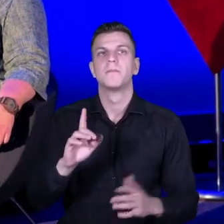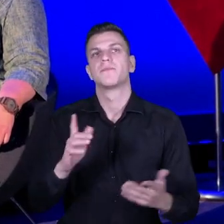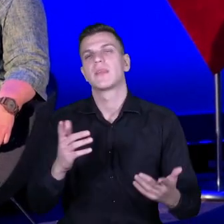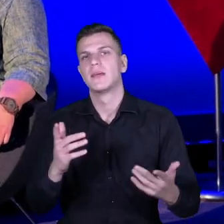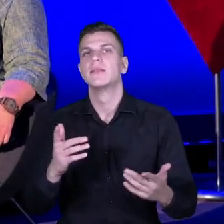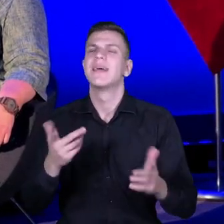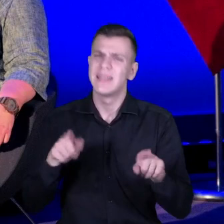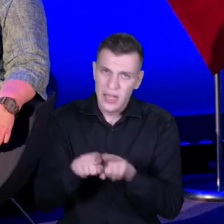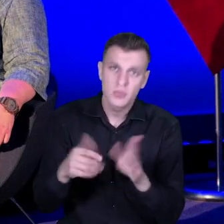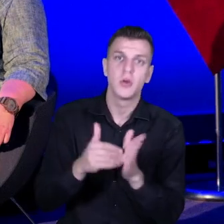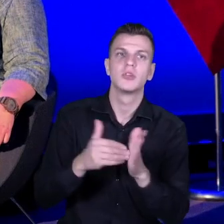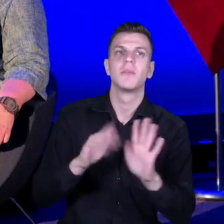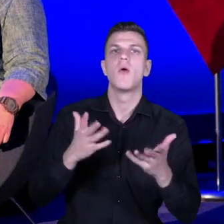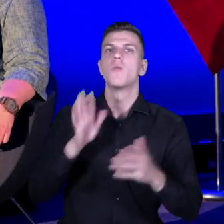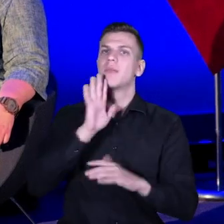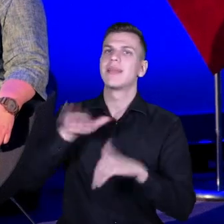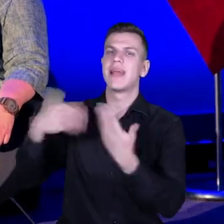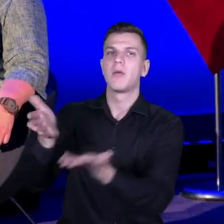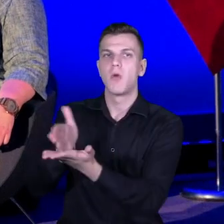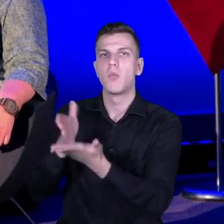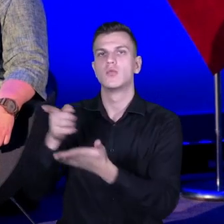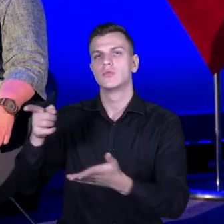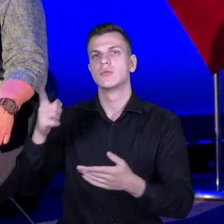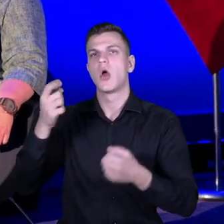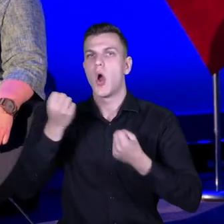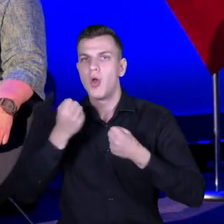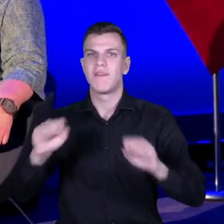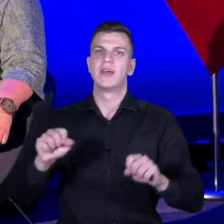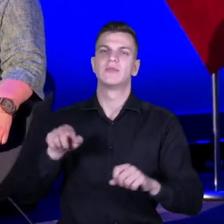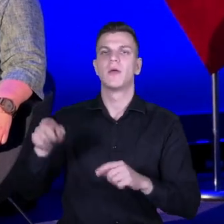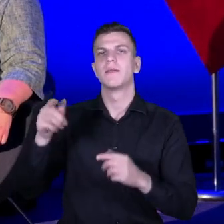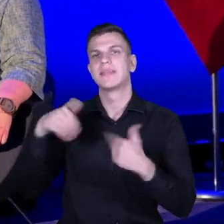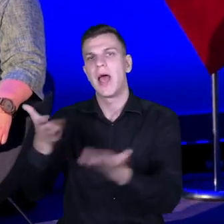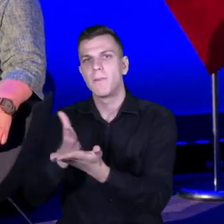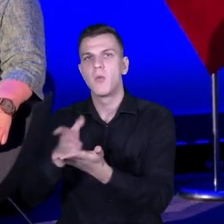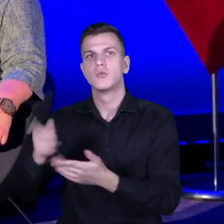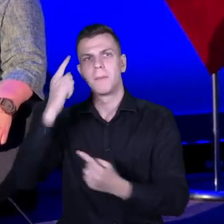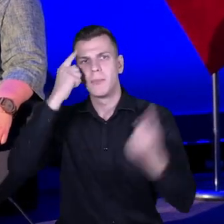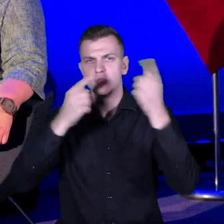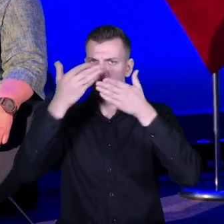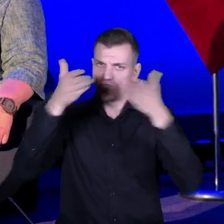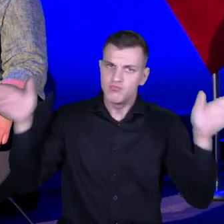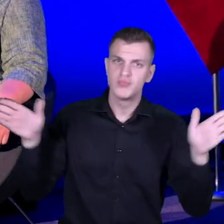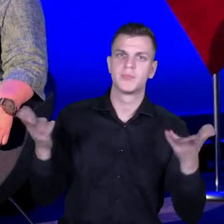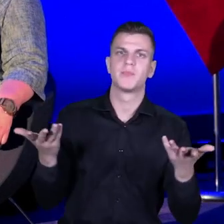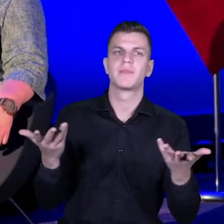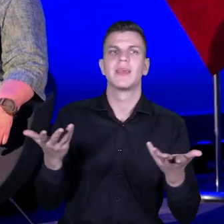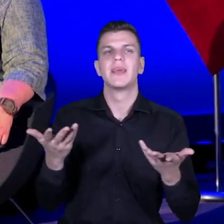też empatii, innego różnego spojrzenia, więc takie też